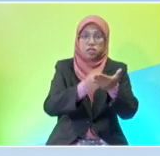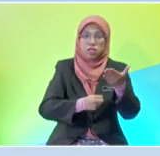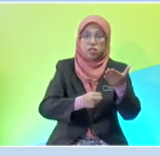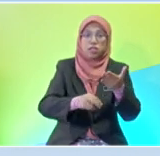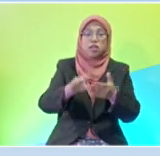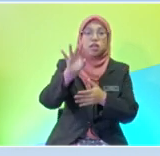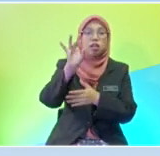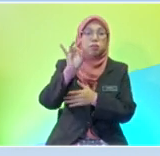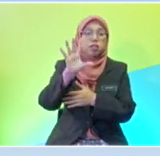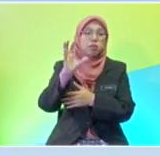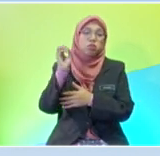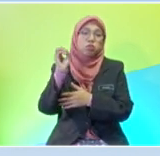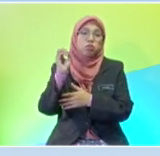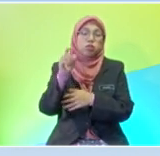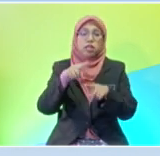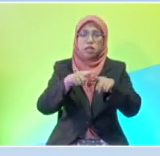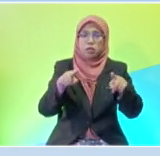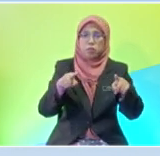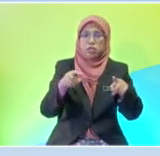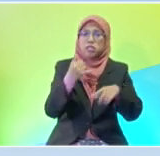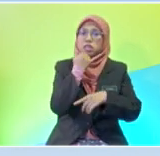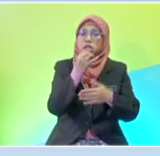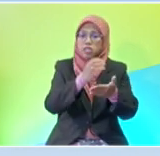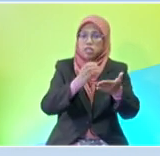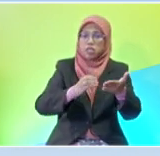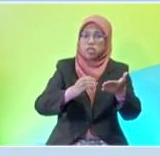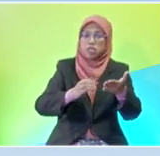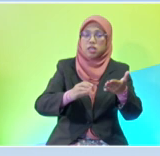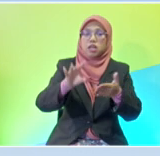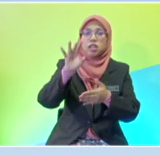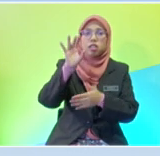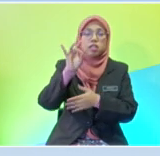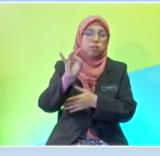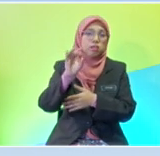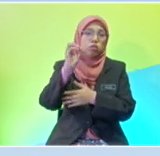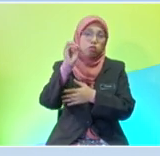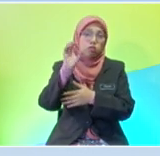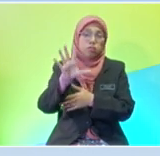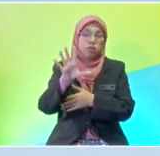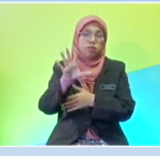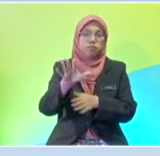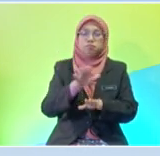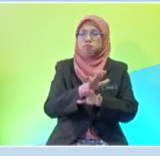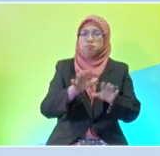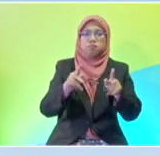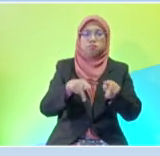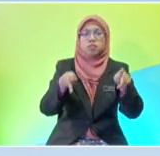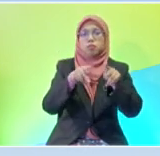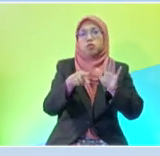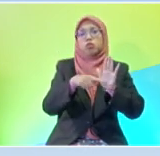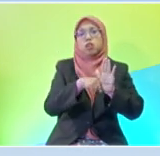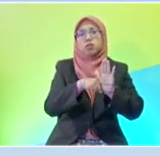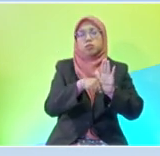betul tapi salah catat 805 di sini kita perlu tolak kita perlu